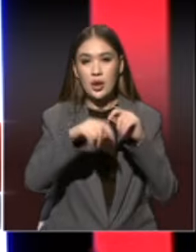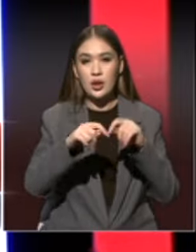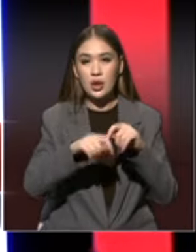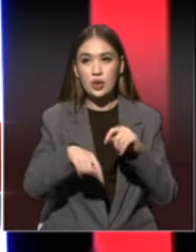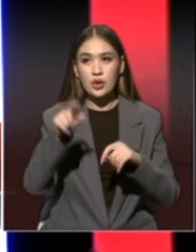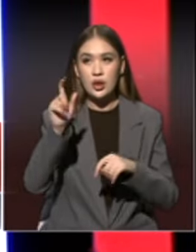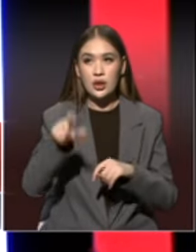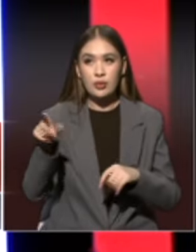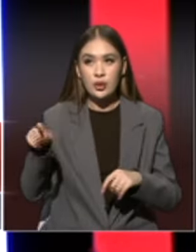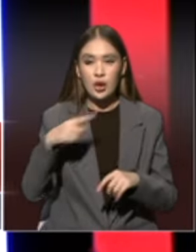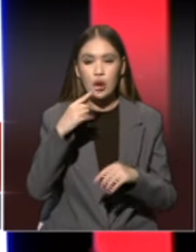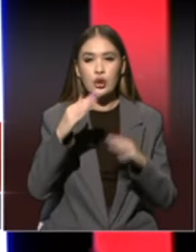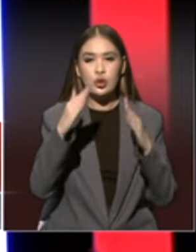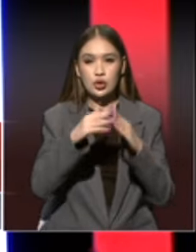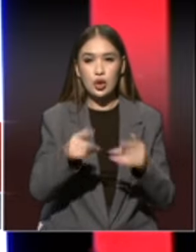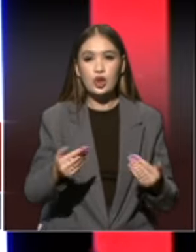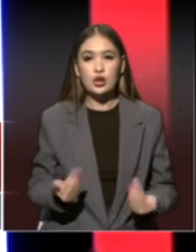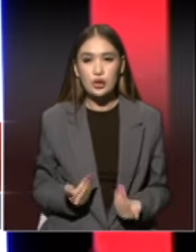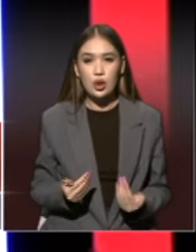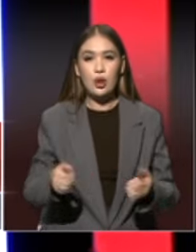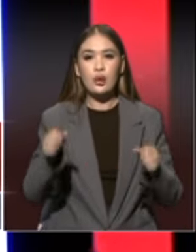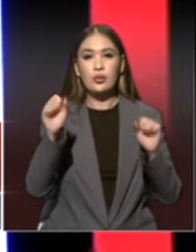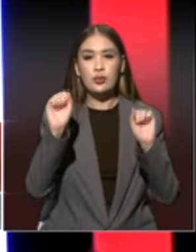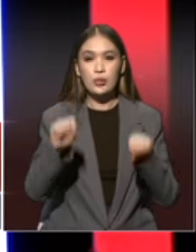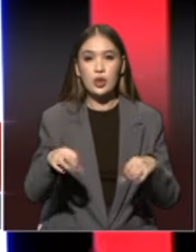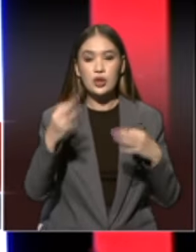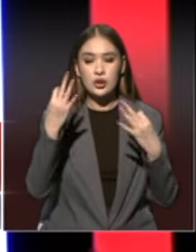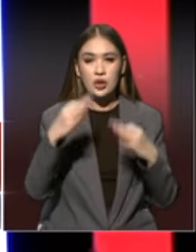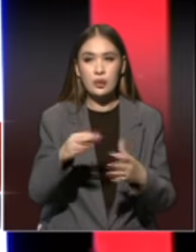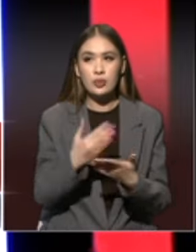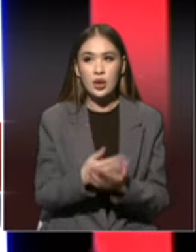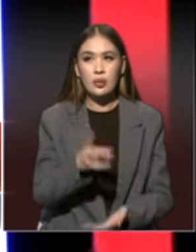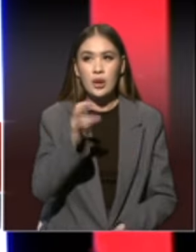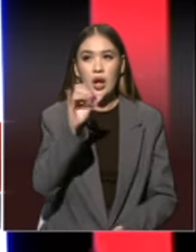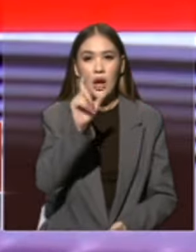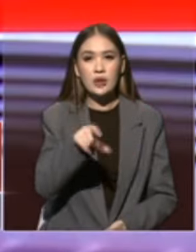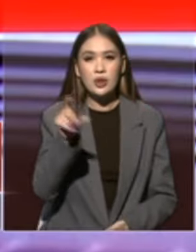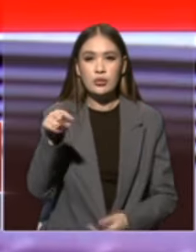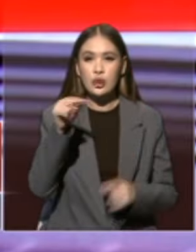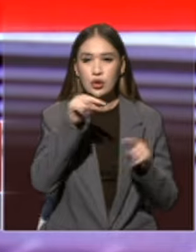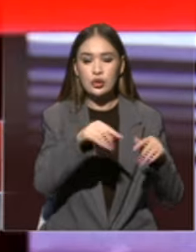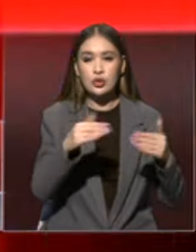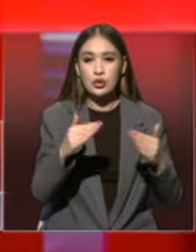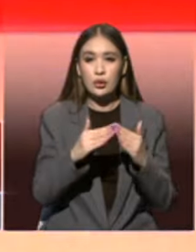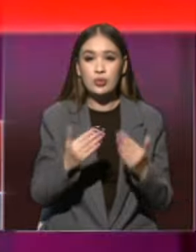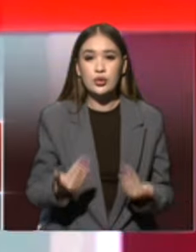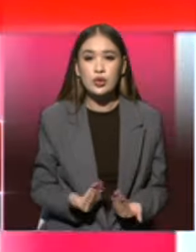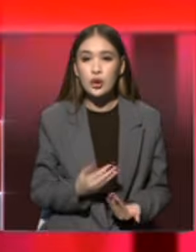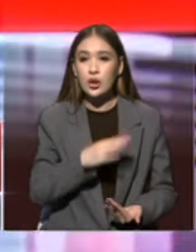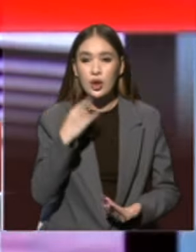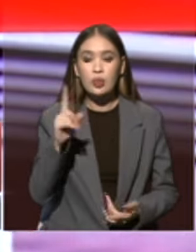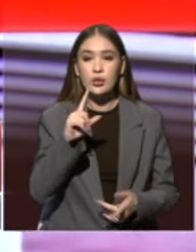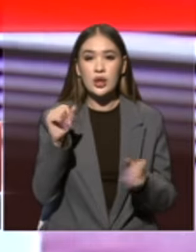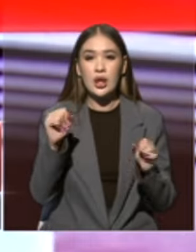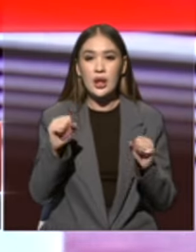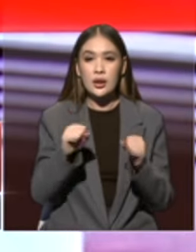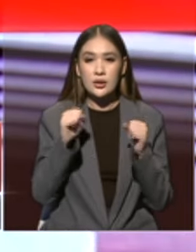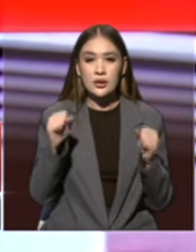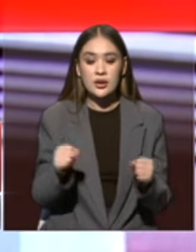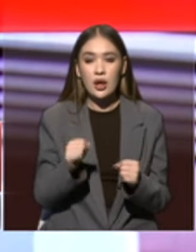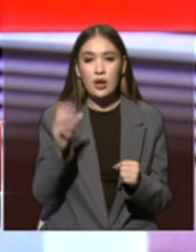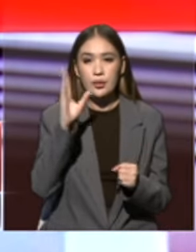үйде тұруға болады, тұруға жарамды деп шығарса. Ал ол азаматтар, бірақ тұрғысы келмеді ол үйде. Ертең қыста ол үйдің қабырғасы